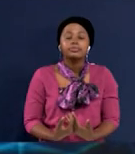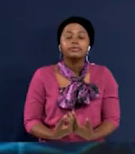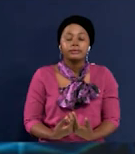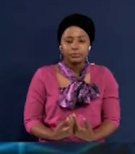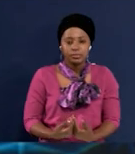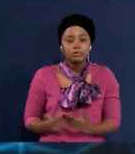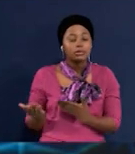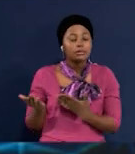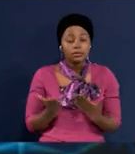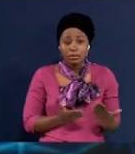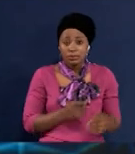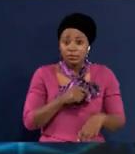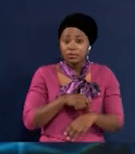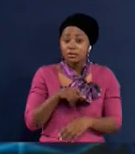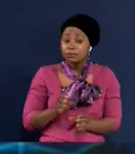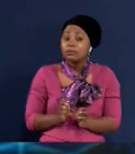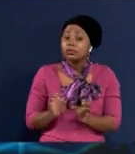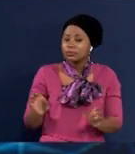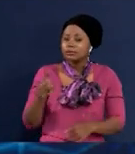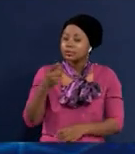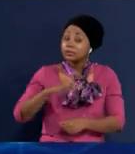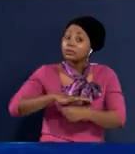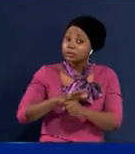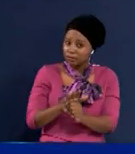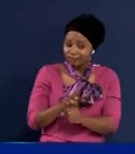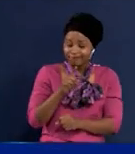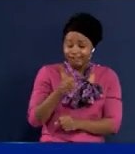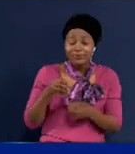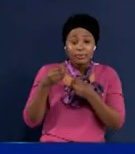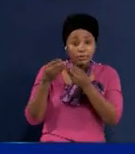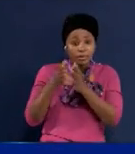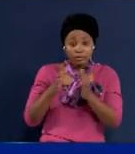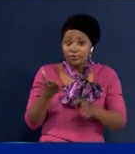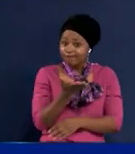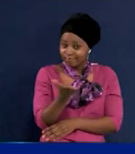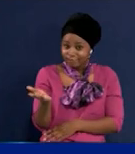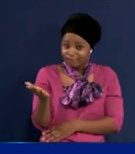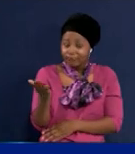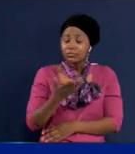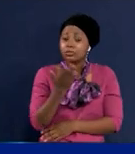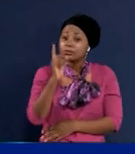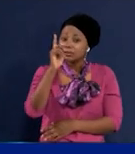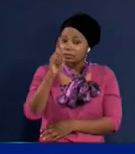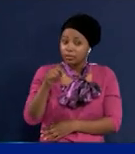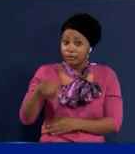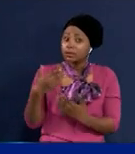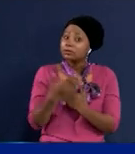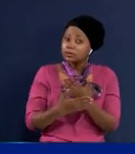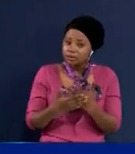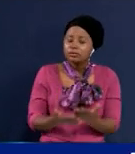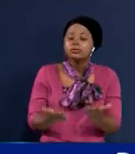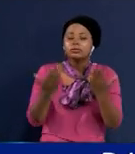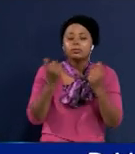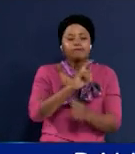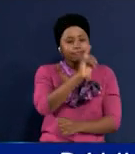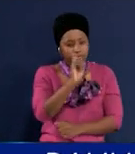Ninakukaribisha sana katika kipindi hiki maalumu cha Nini Corona. Kipindi kinachokupa fursa wewe mtazamaji popote pale ulipo nchini kuweza